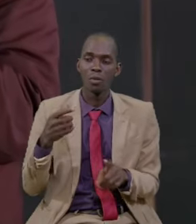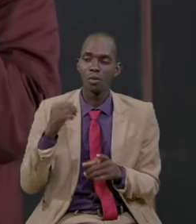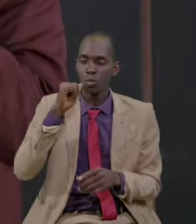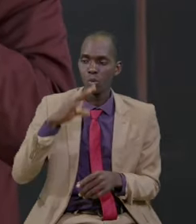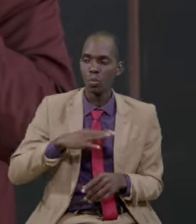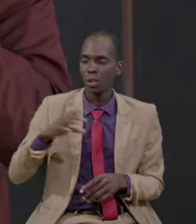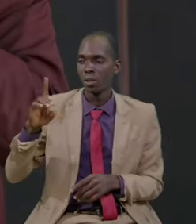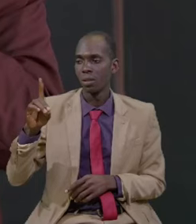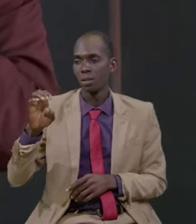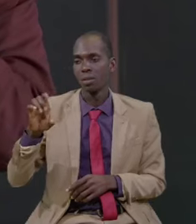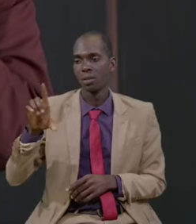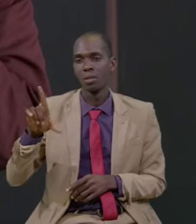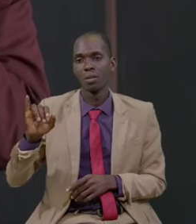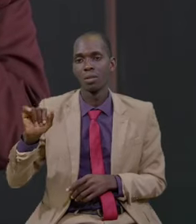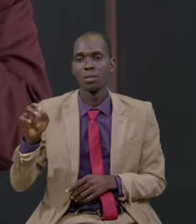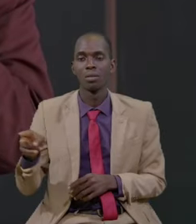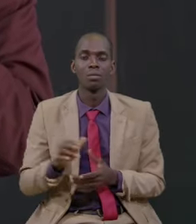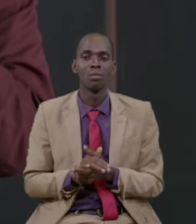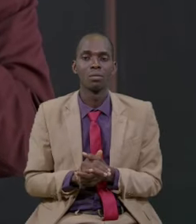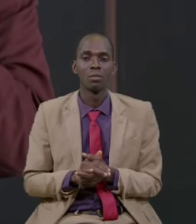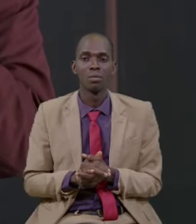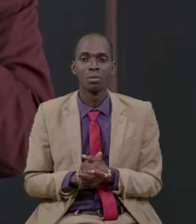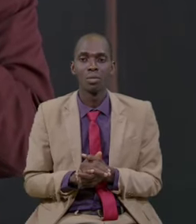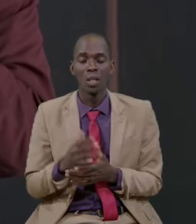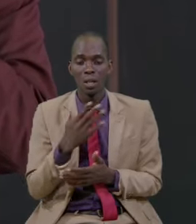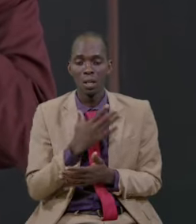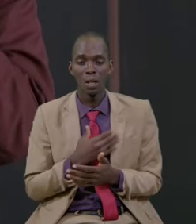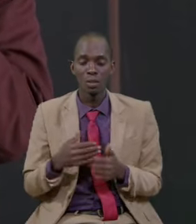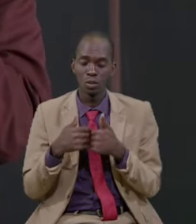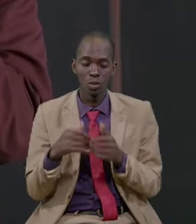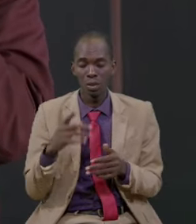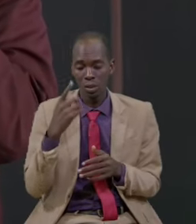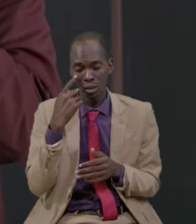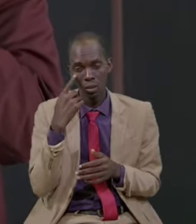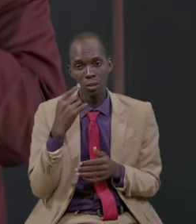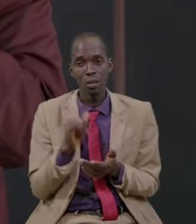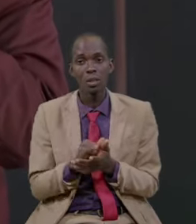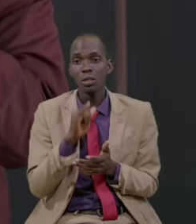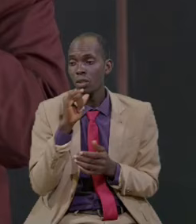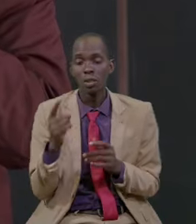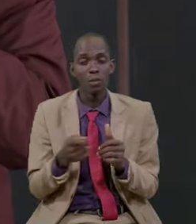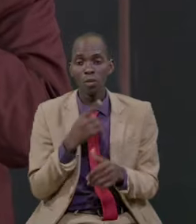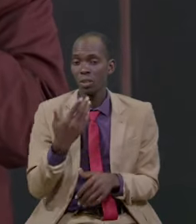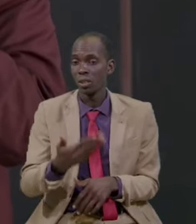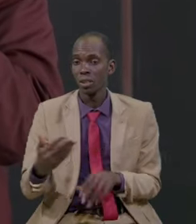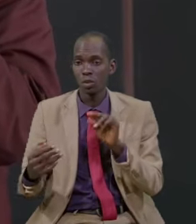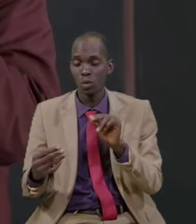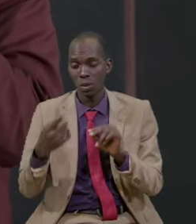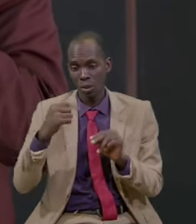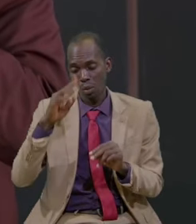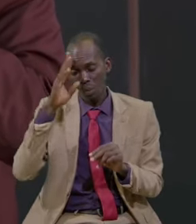de Delila. Maintenant, il perd sa vue. Ce n'est pas la première chose. Il a perdu son